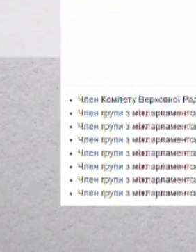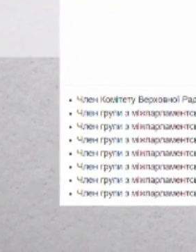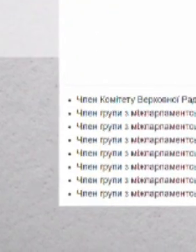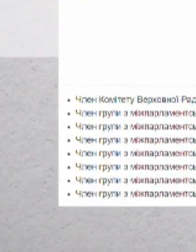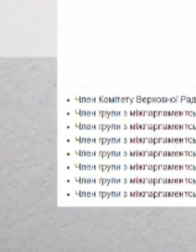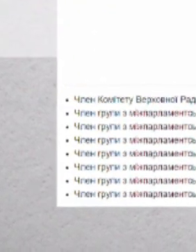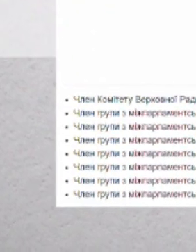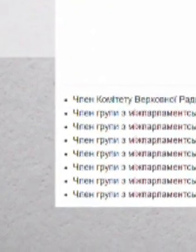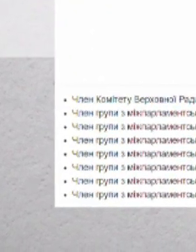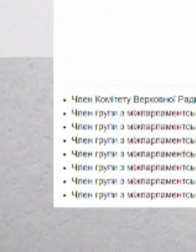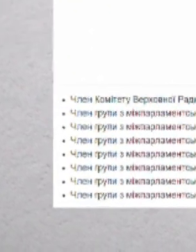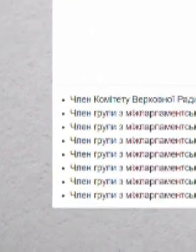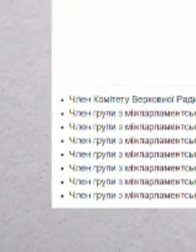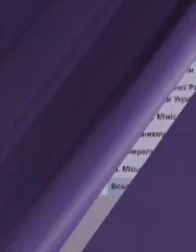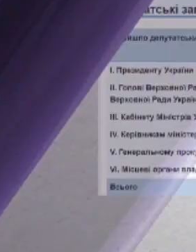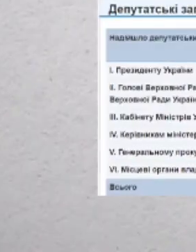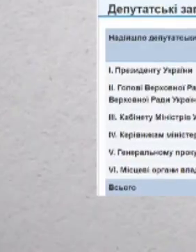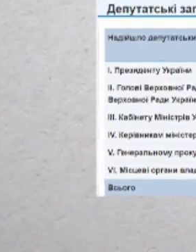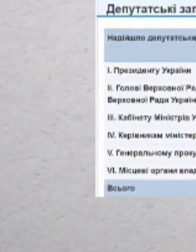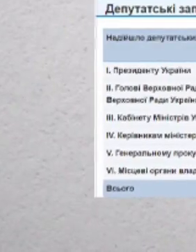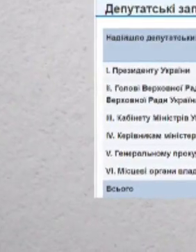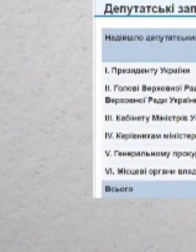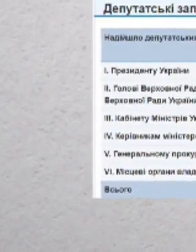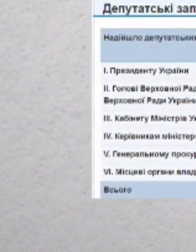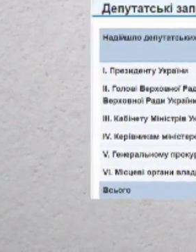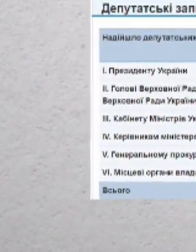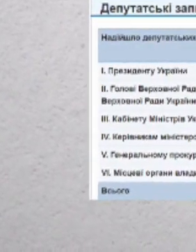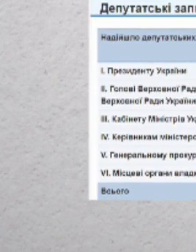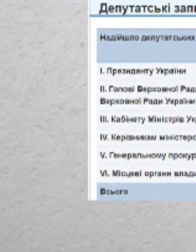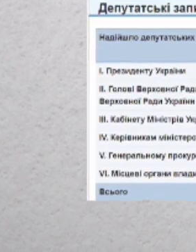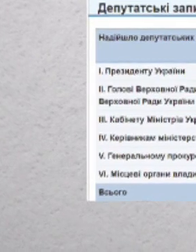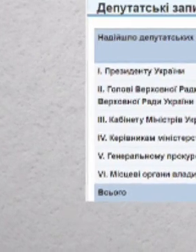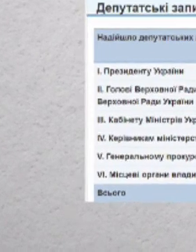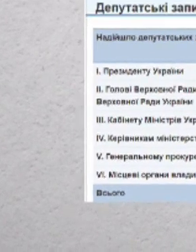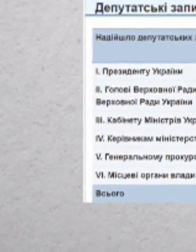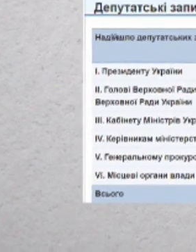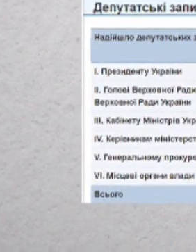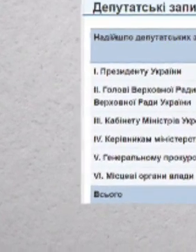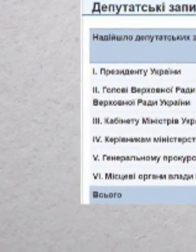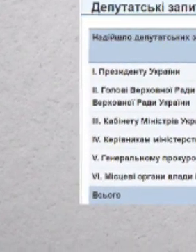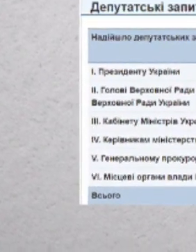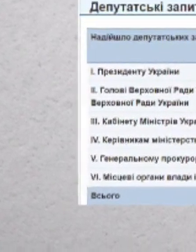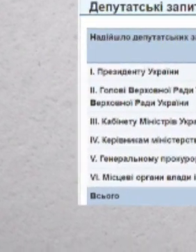– на 35%. Віктор Бондар подав 13 депутатських звернень та 68 законопроєктів.